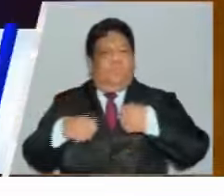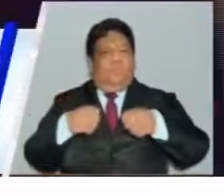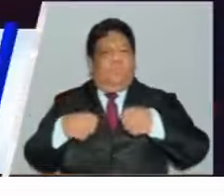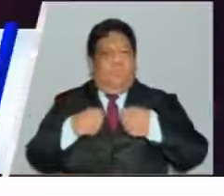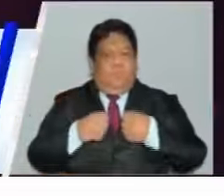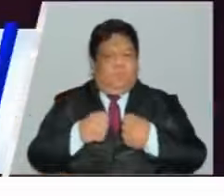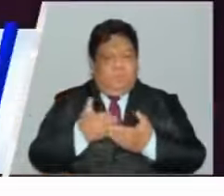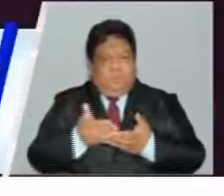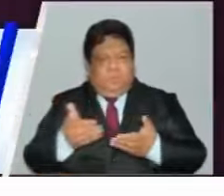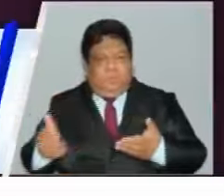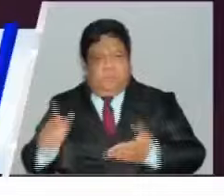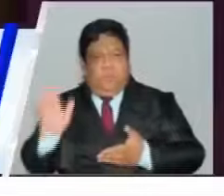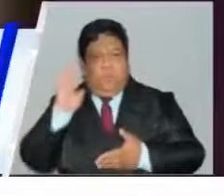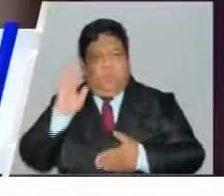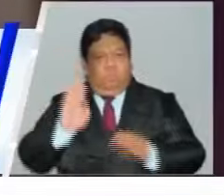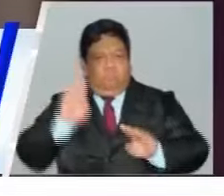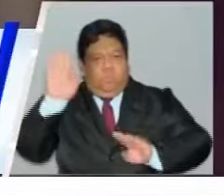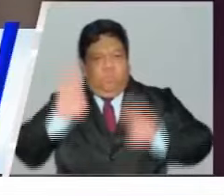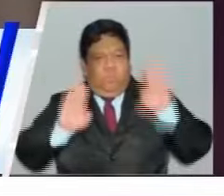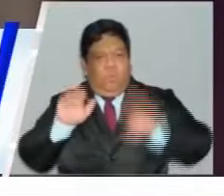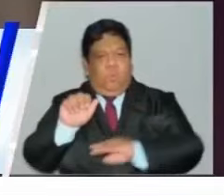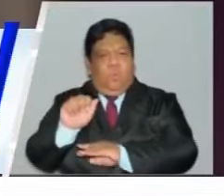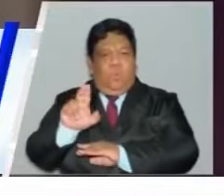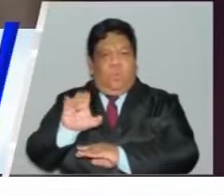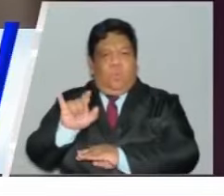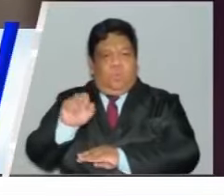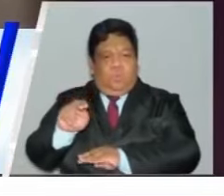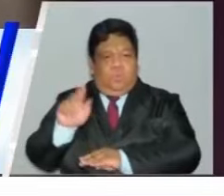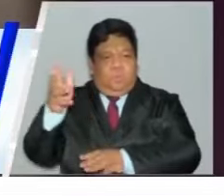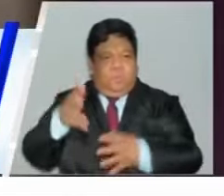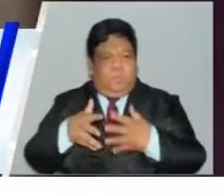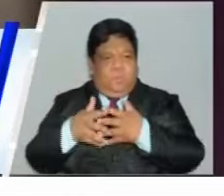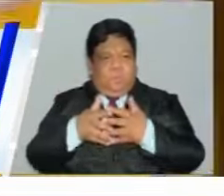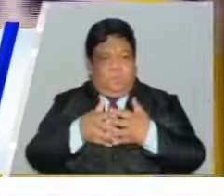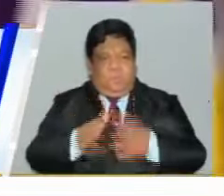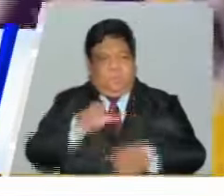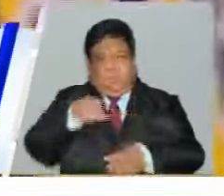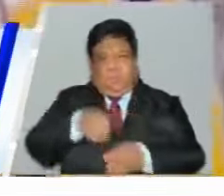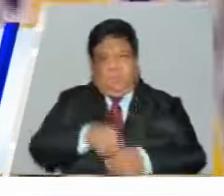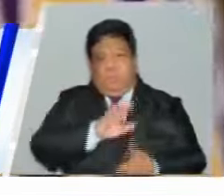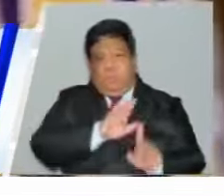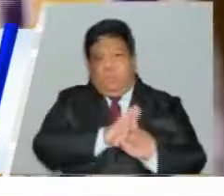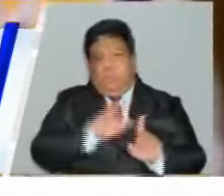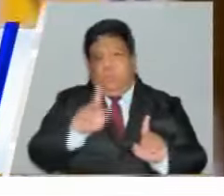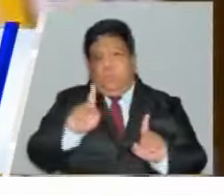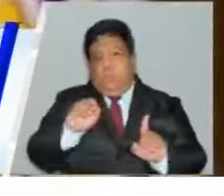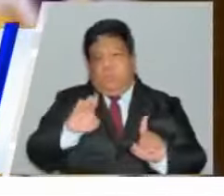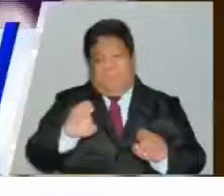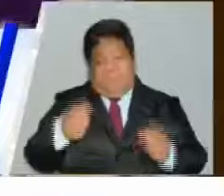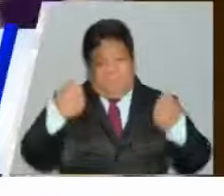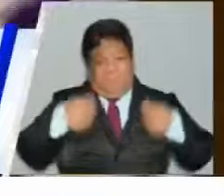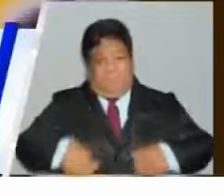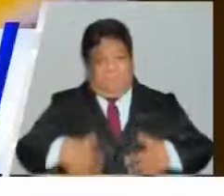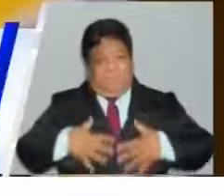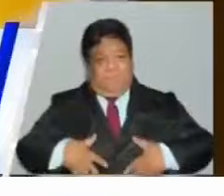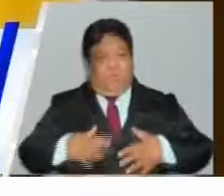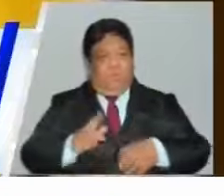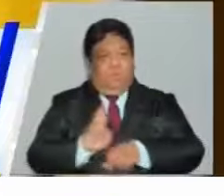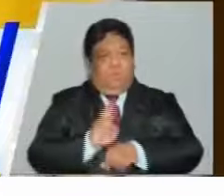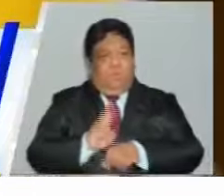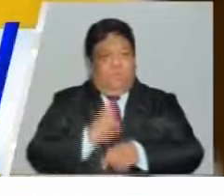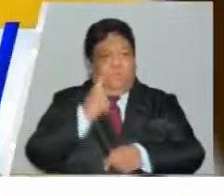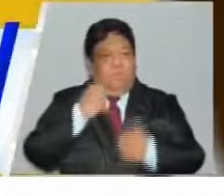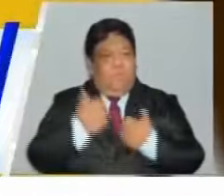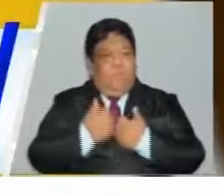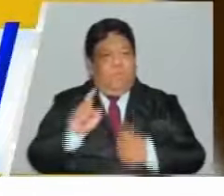Angeles Lakers jersey ng yumaong NBA superstar na si Kobe Bryant na ginamit sa Game 1 ng 2009 NBA Finals.